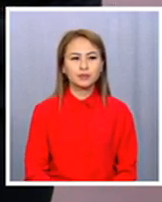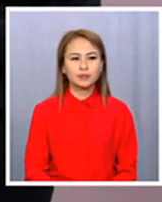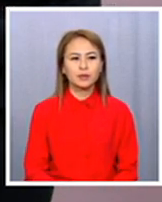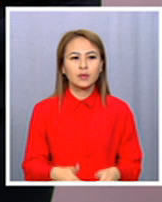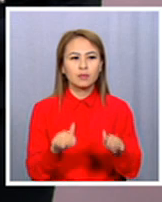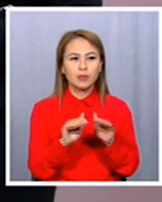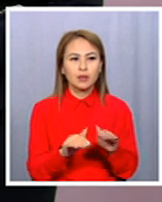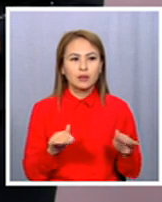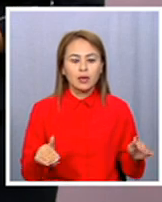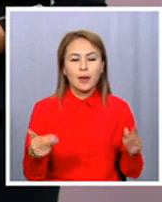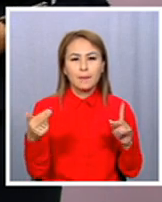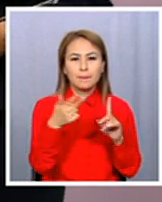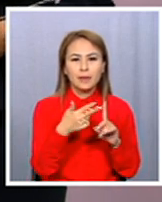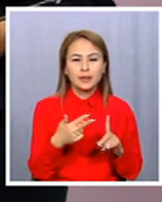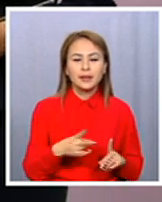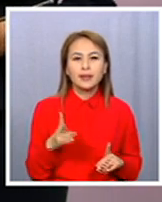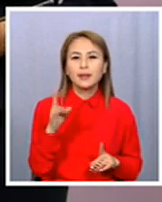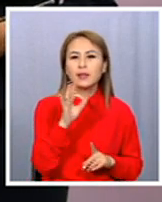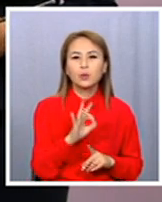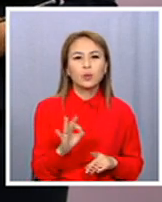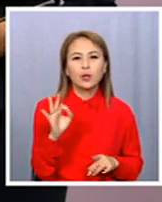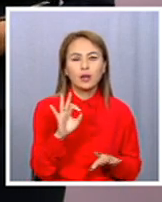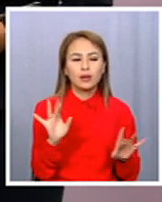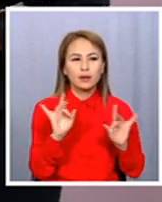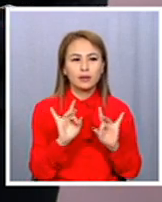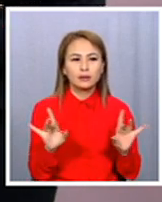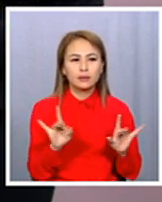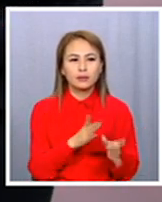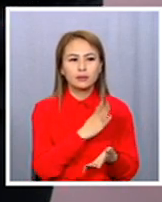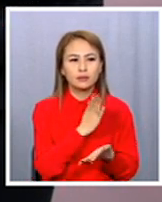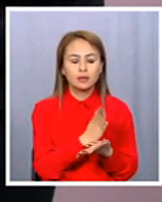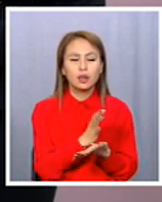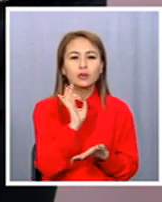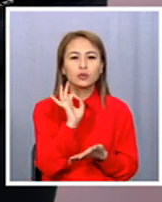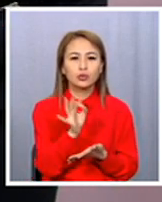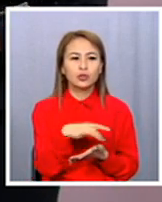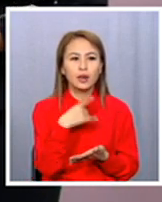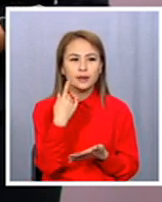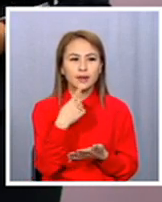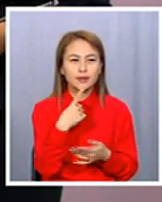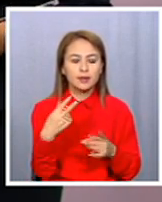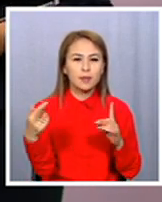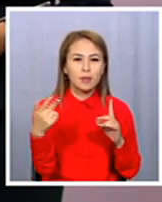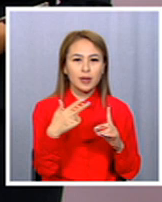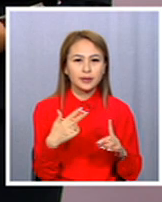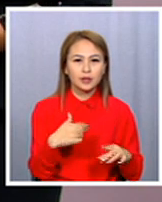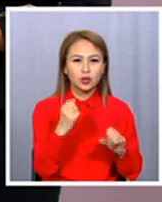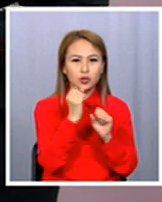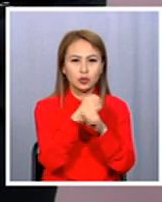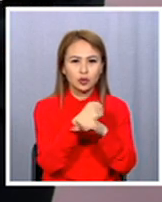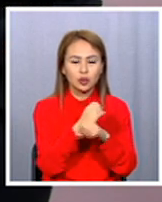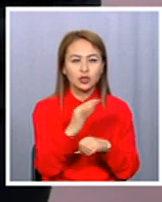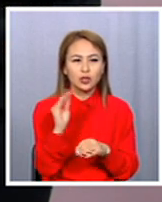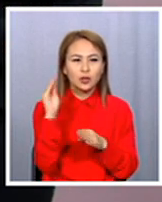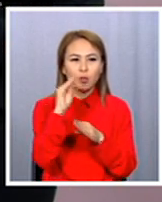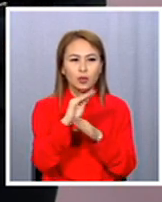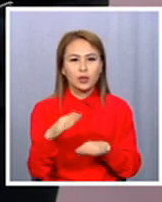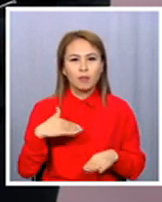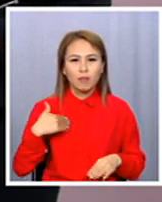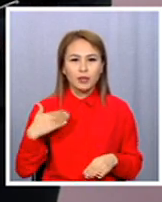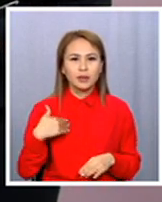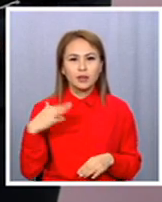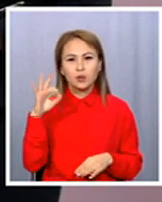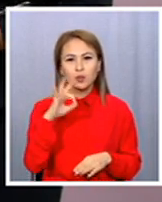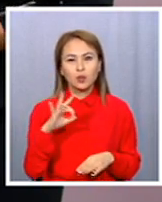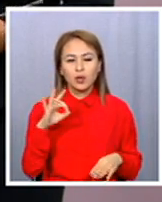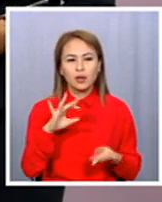Балалар, мәтінде не туралы айтылған? Дұрыс айтасыңдар, мәтінде түйе және оның пайдасы туралы айтылған